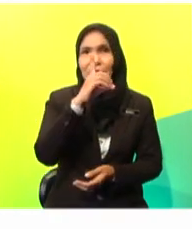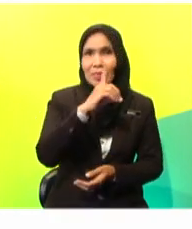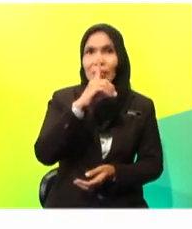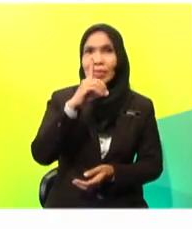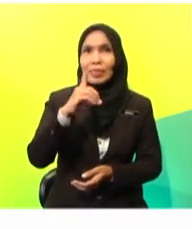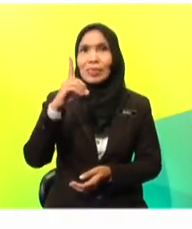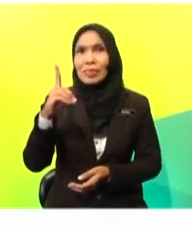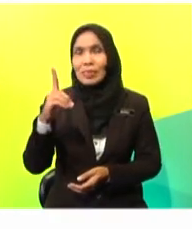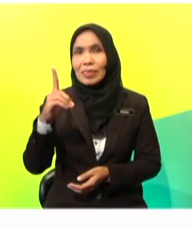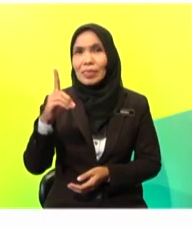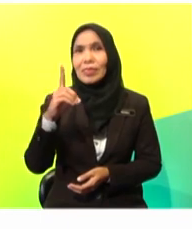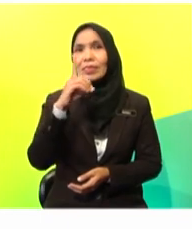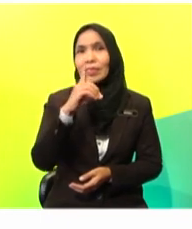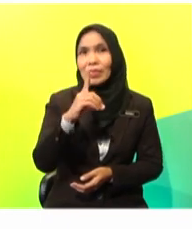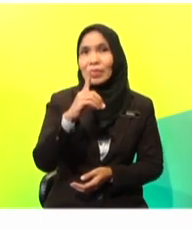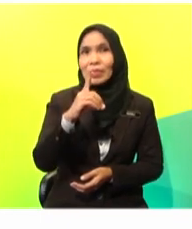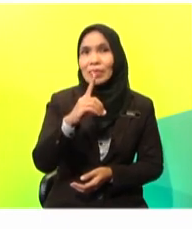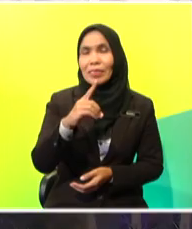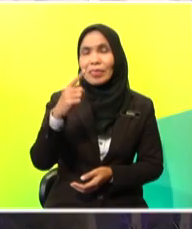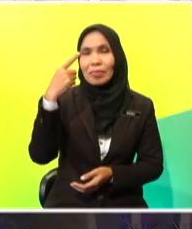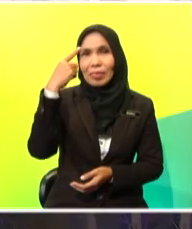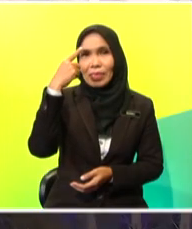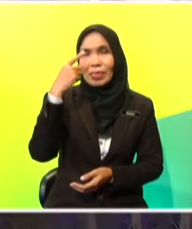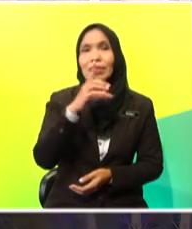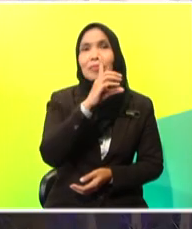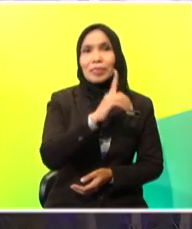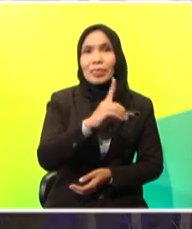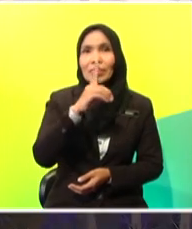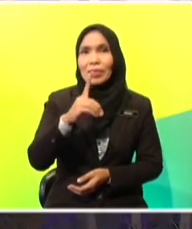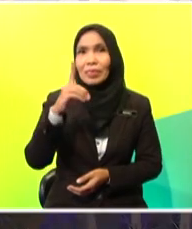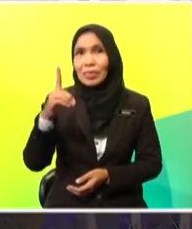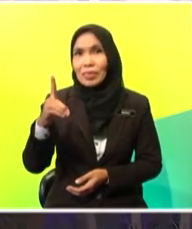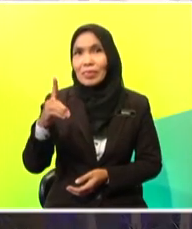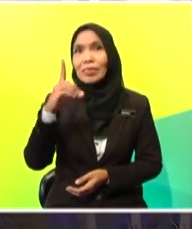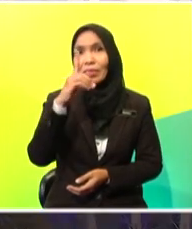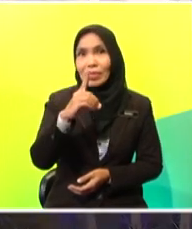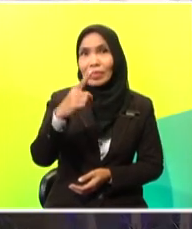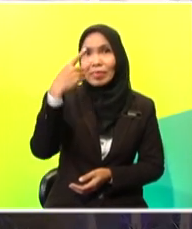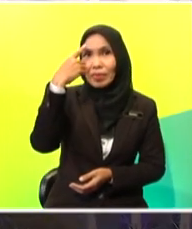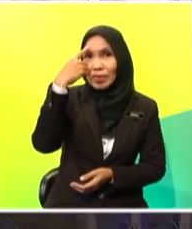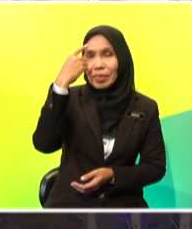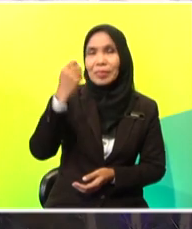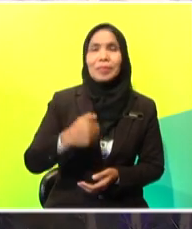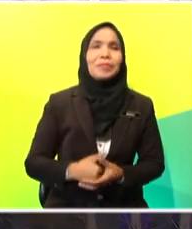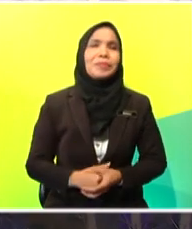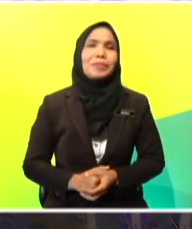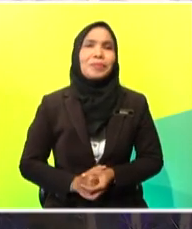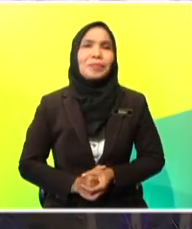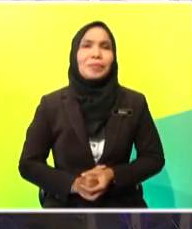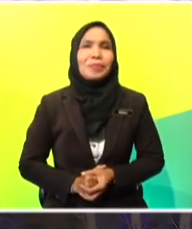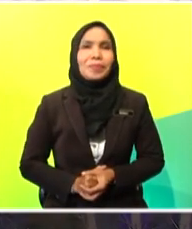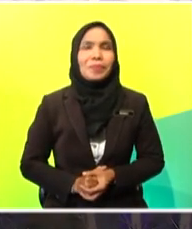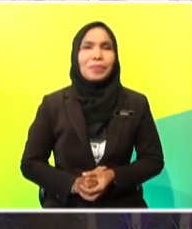di dahi didididi dahi wakea